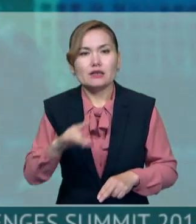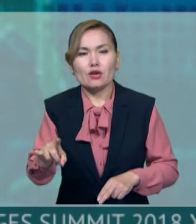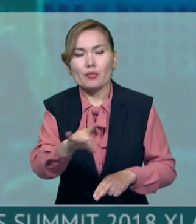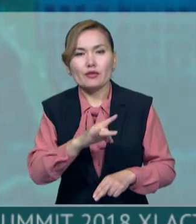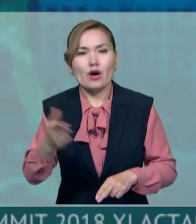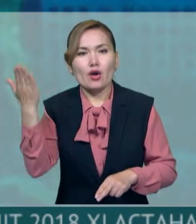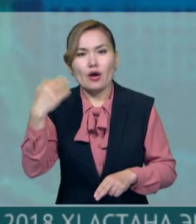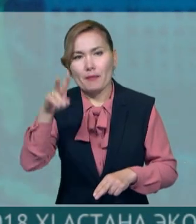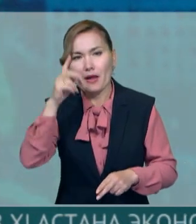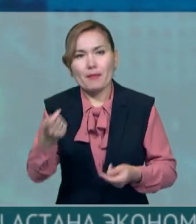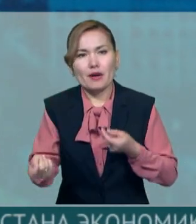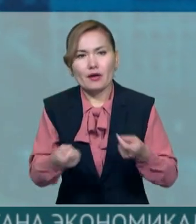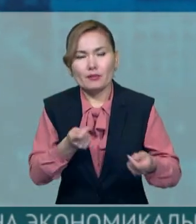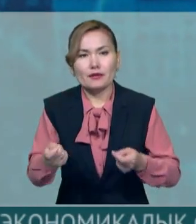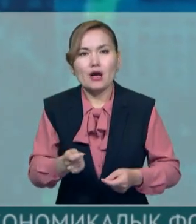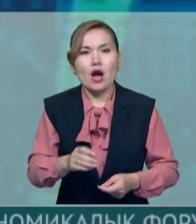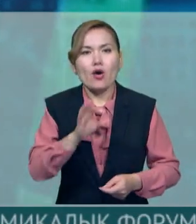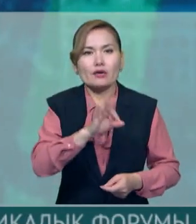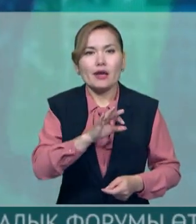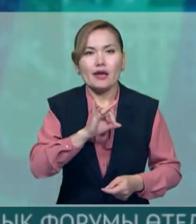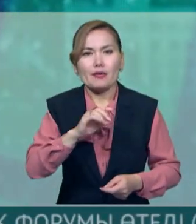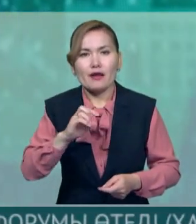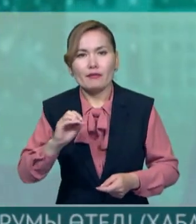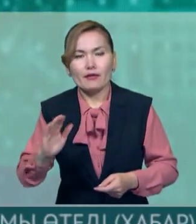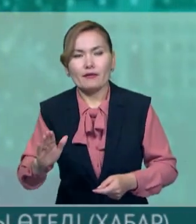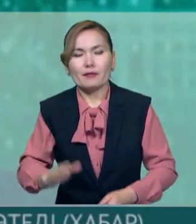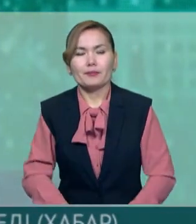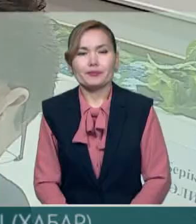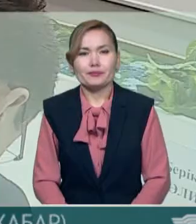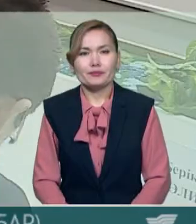Республикасының бұрынғы мемлекеттік хатшысы Осман Акун Ибраимов.